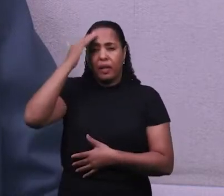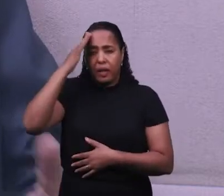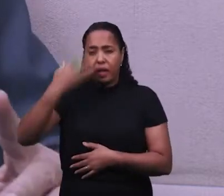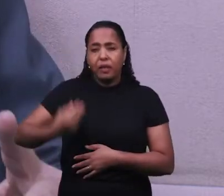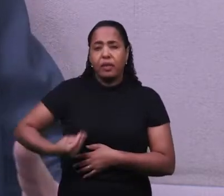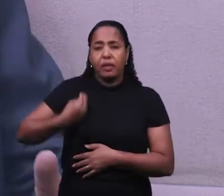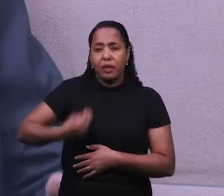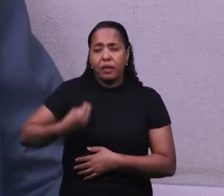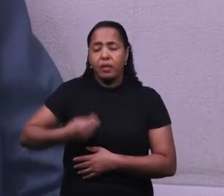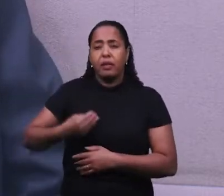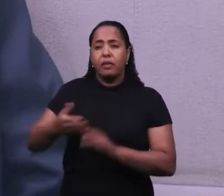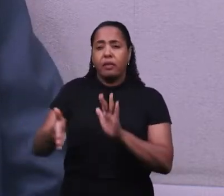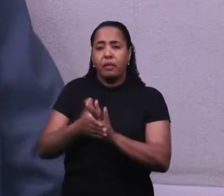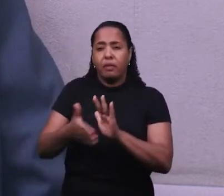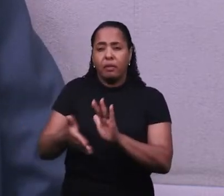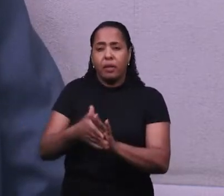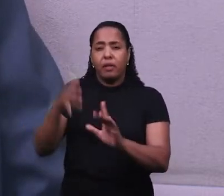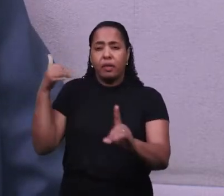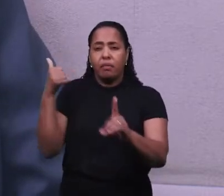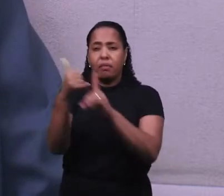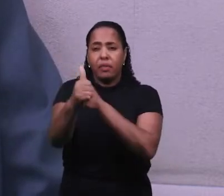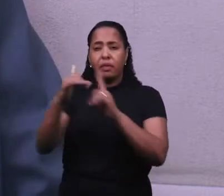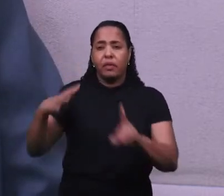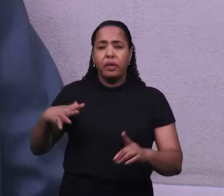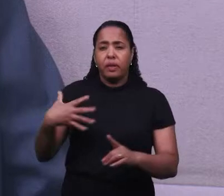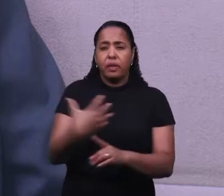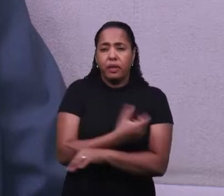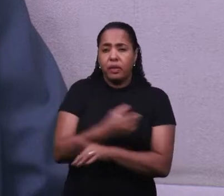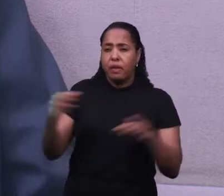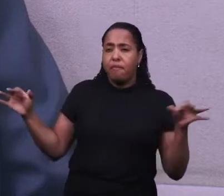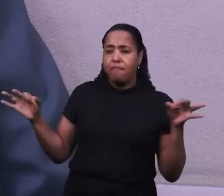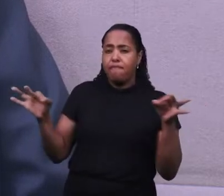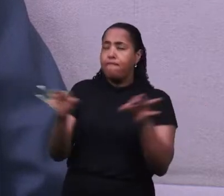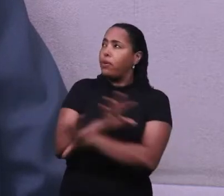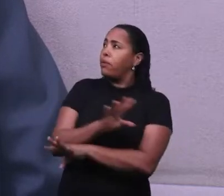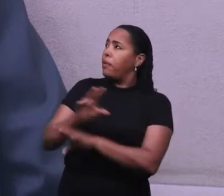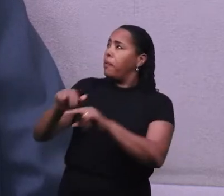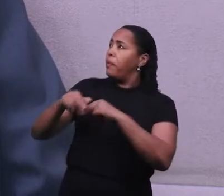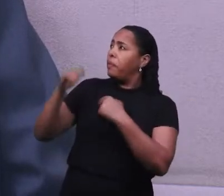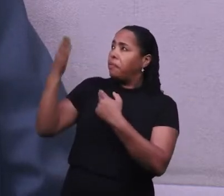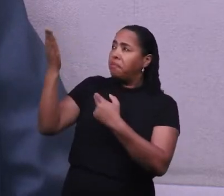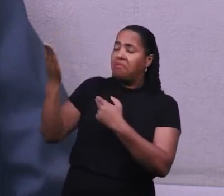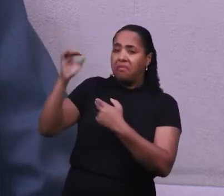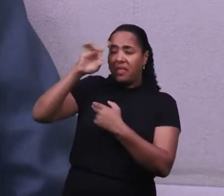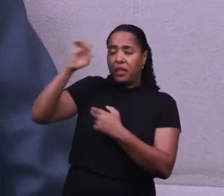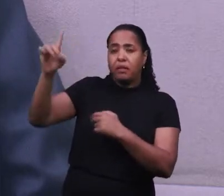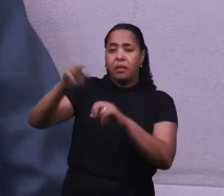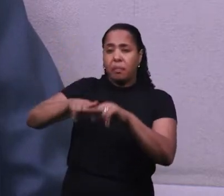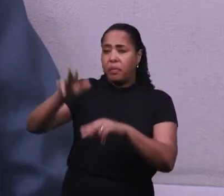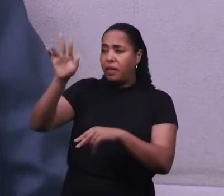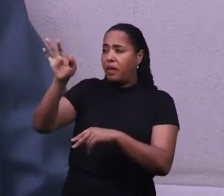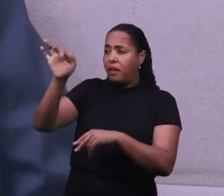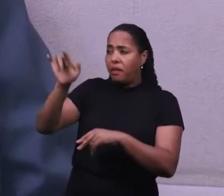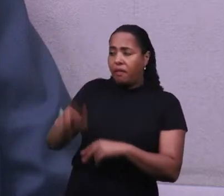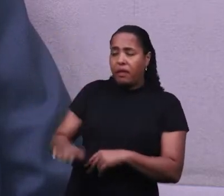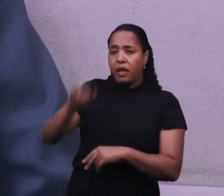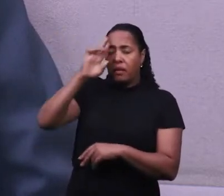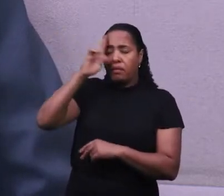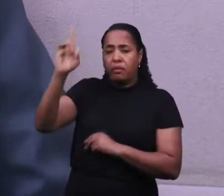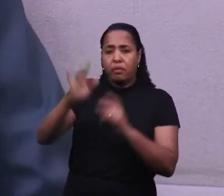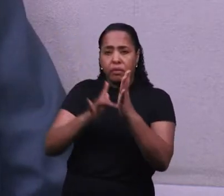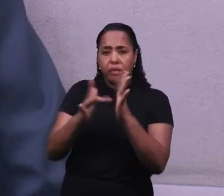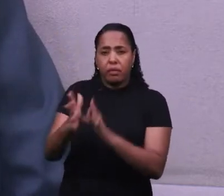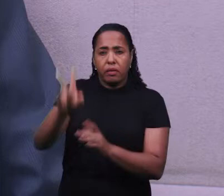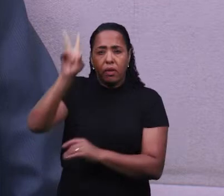qui croit, comprend et vit le projet prophétique de salut établi par Dieu, par la